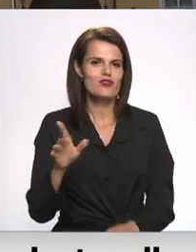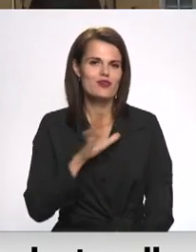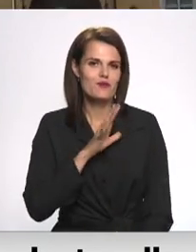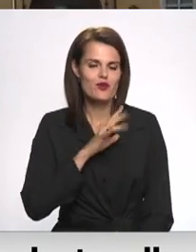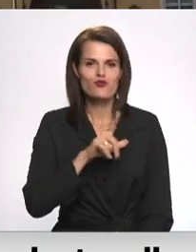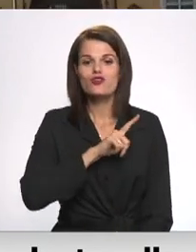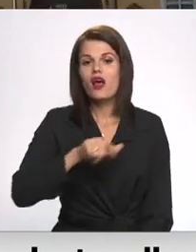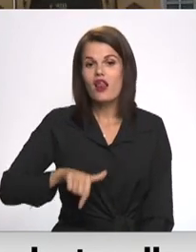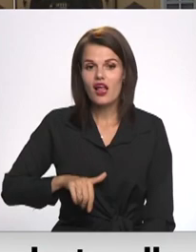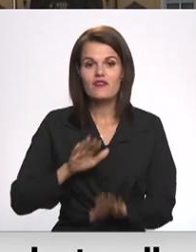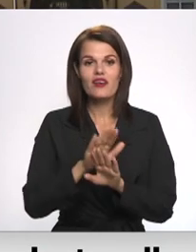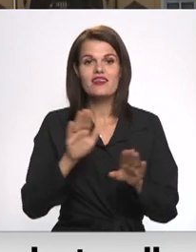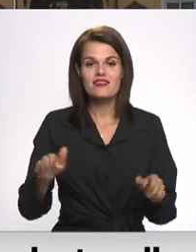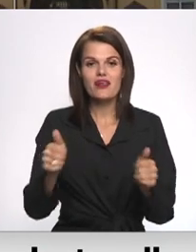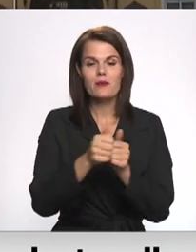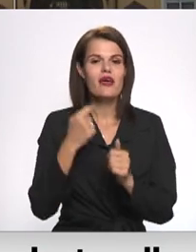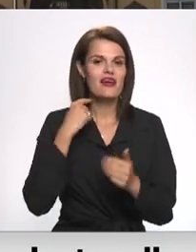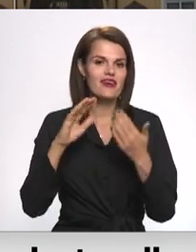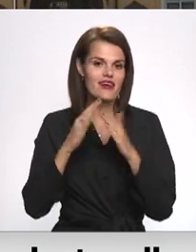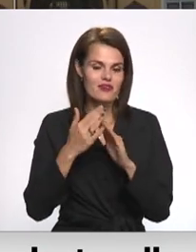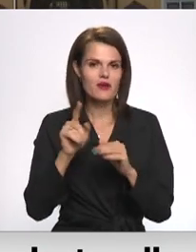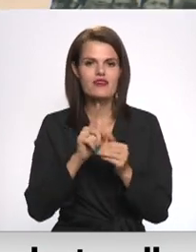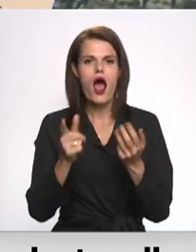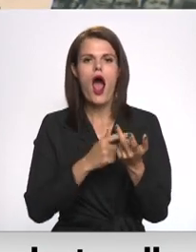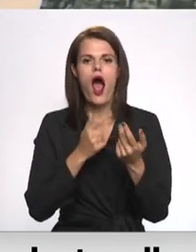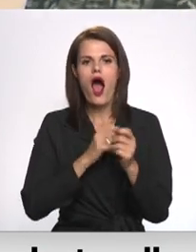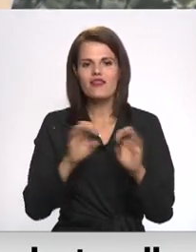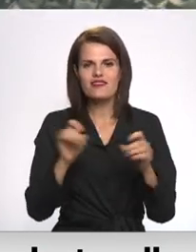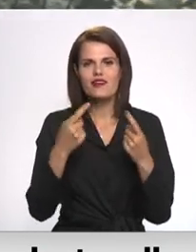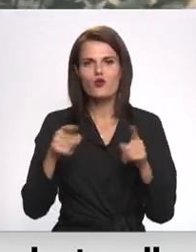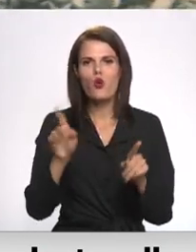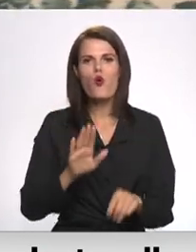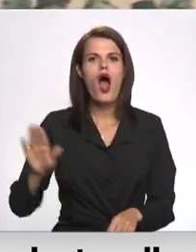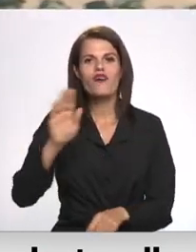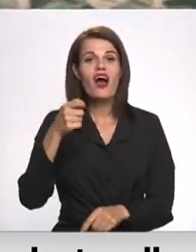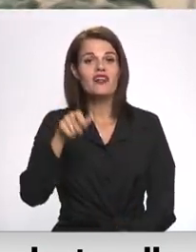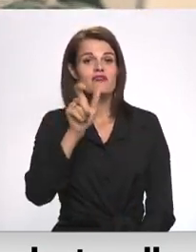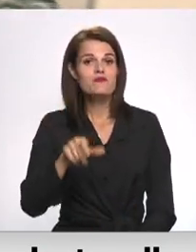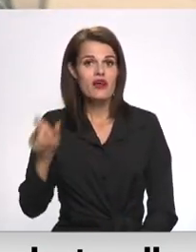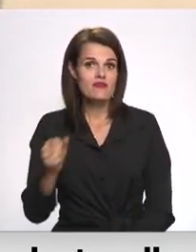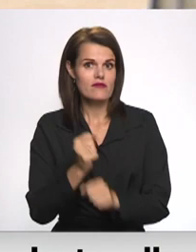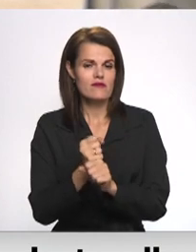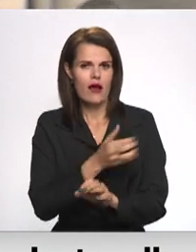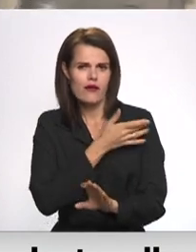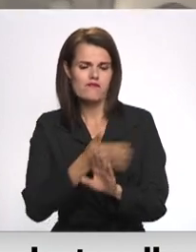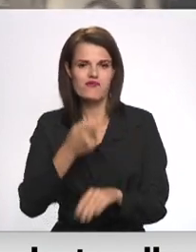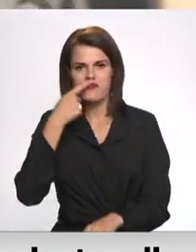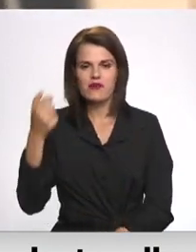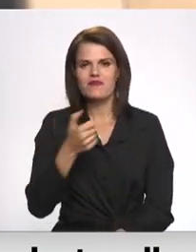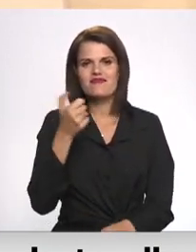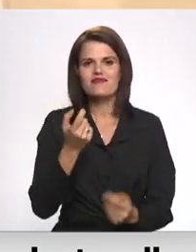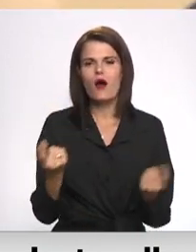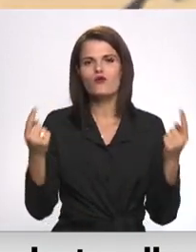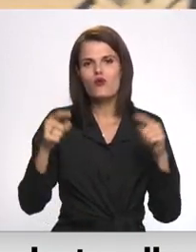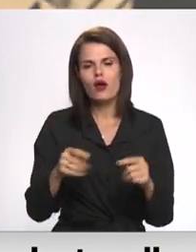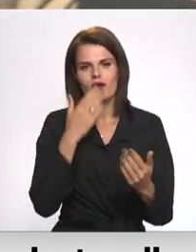pie Rīgas pils ir zinām atskaita par to, ko valsts prezidenti 100 gados paveikuši. Tajā tēnot institūcijas vēsturi un attīstību,